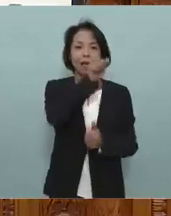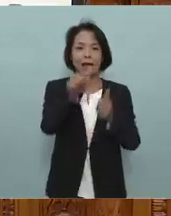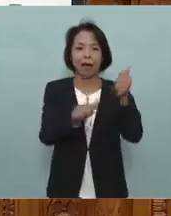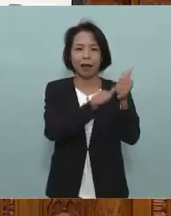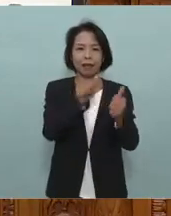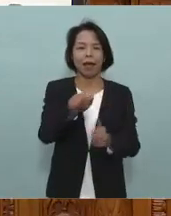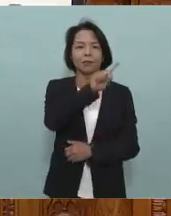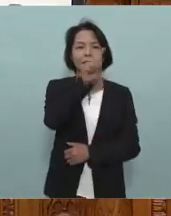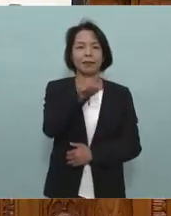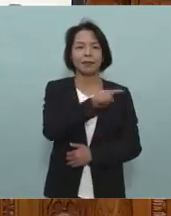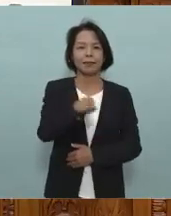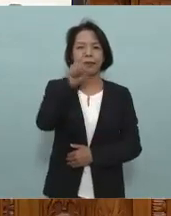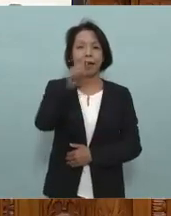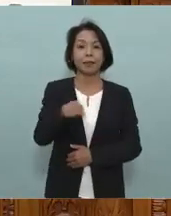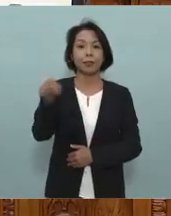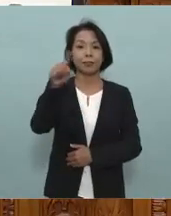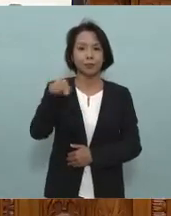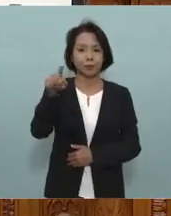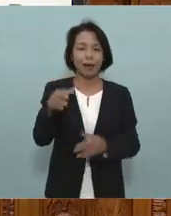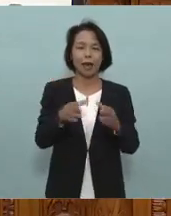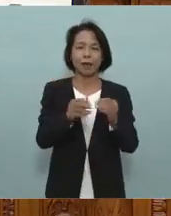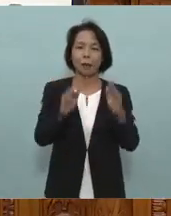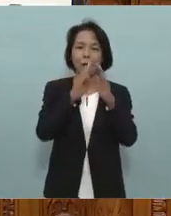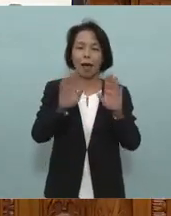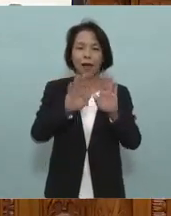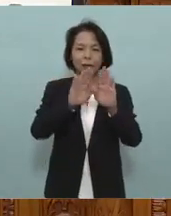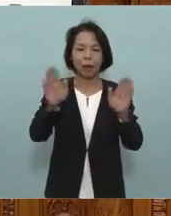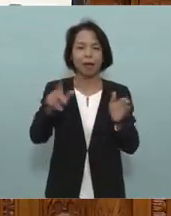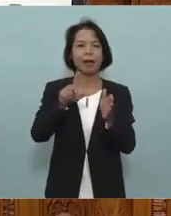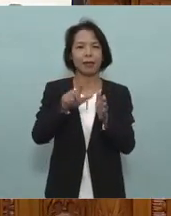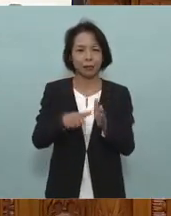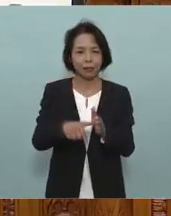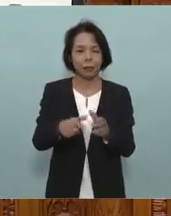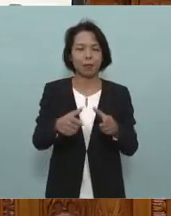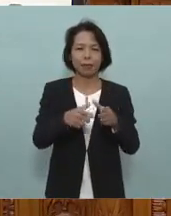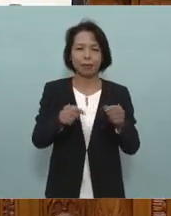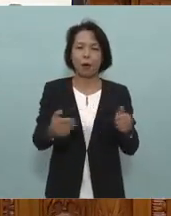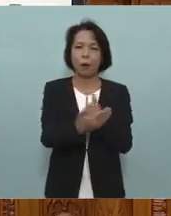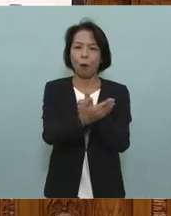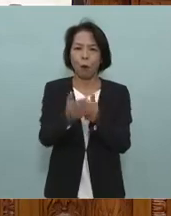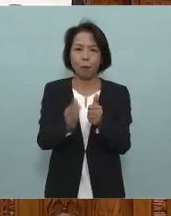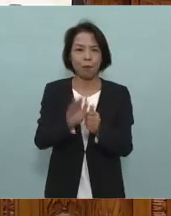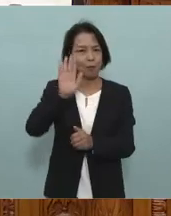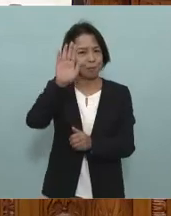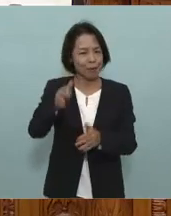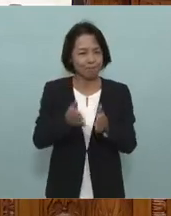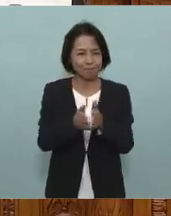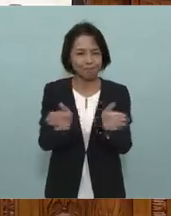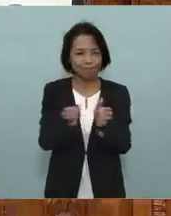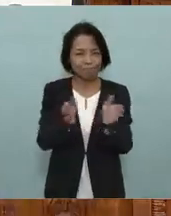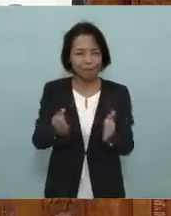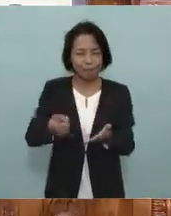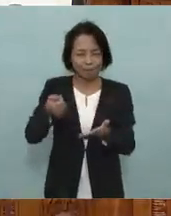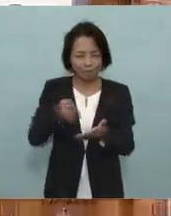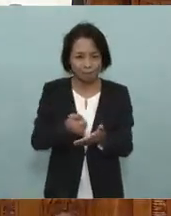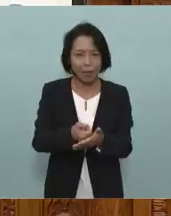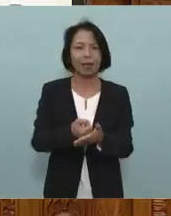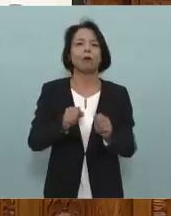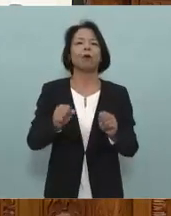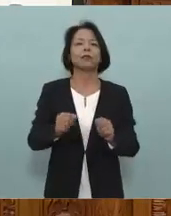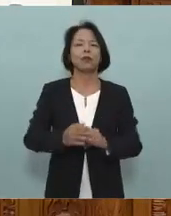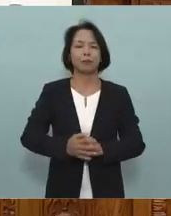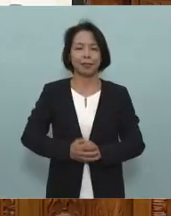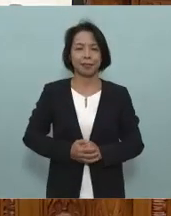第210回国会の開会に臨み日本を守り未来を切り拓く覚悟を新たにしてい